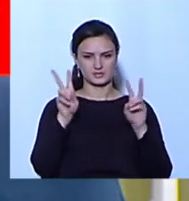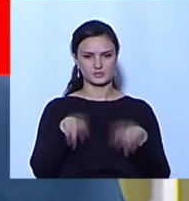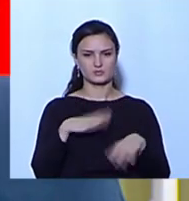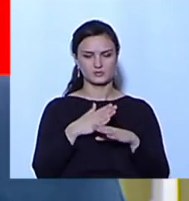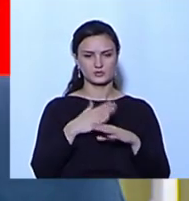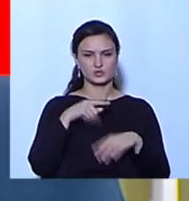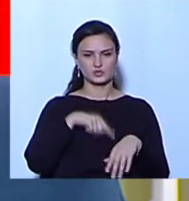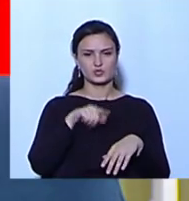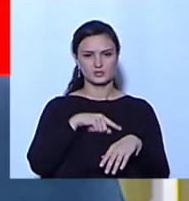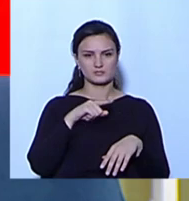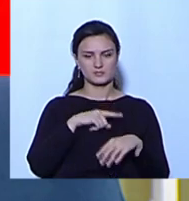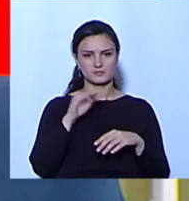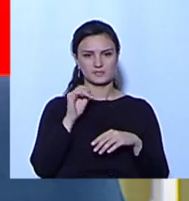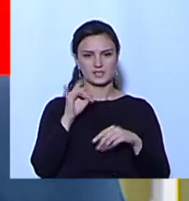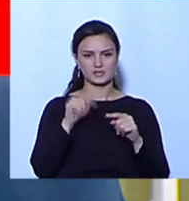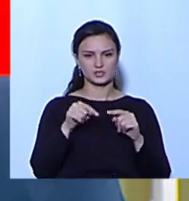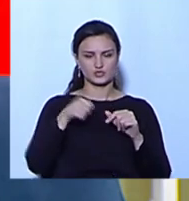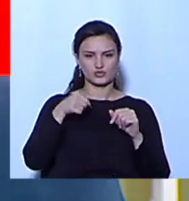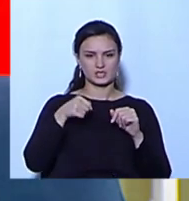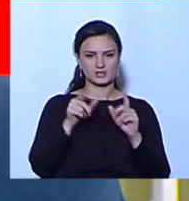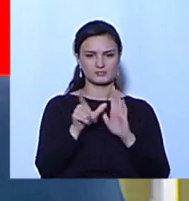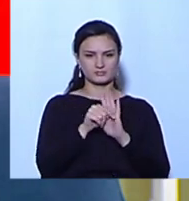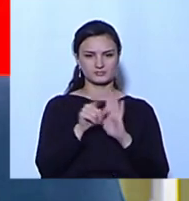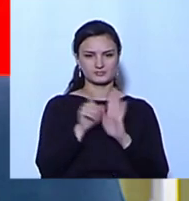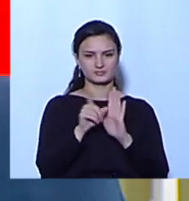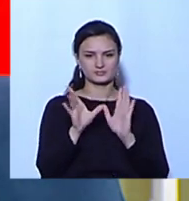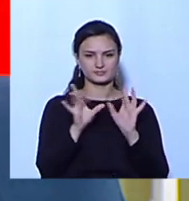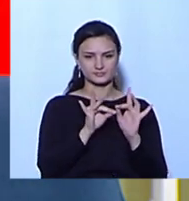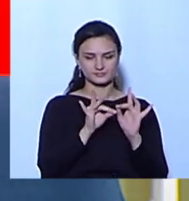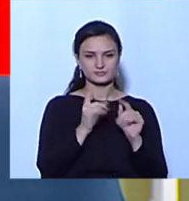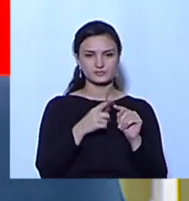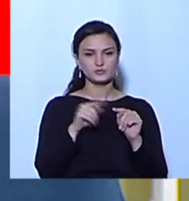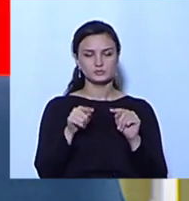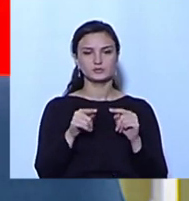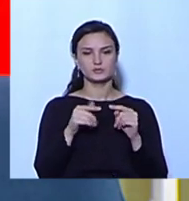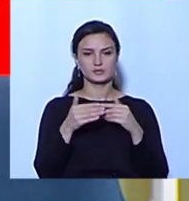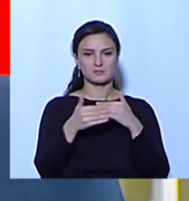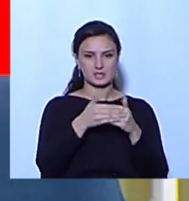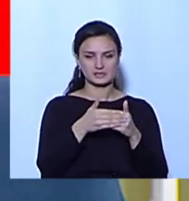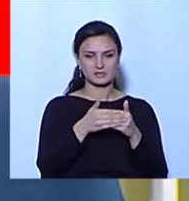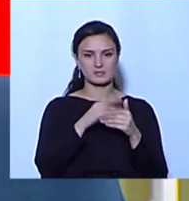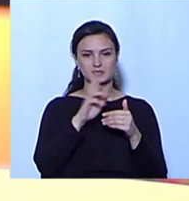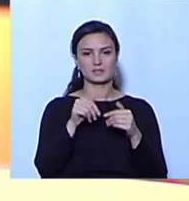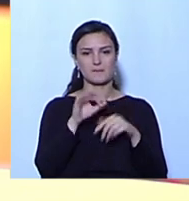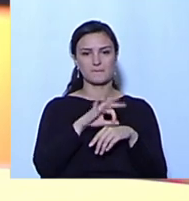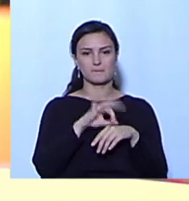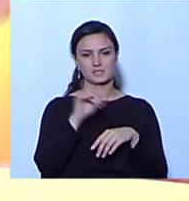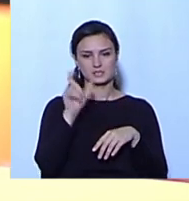სპეციალური შარდმიმღებები, ფეხის ჩანთას ეძახიან, რომელიც მაგრდება ქვედა კიდურზე და